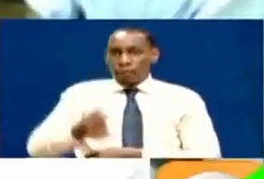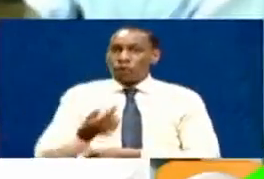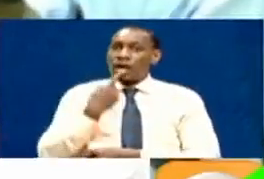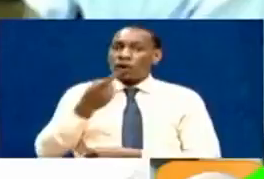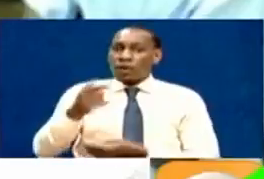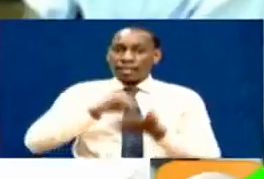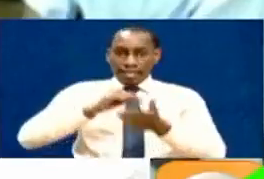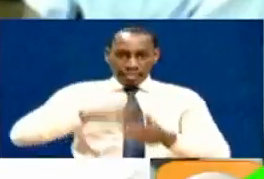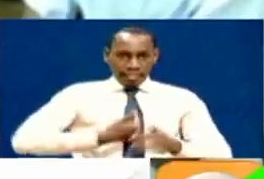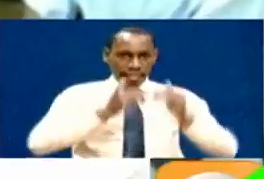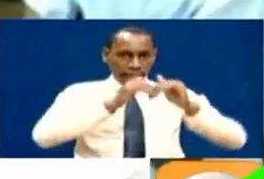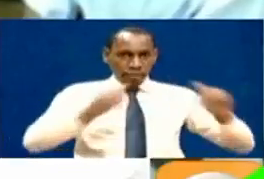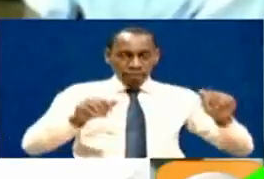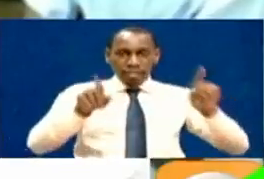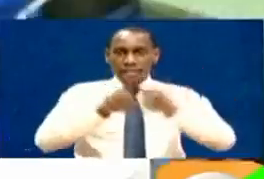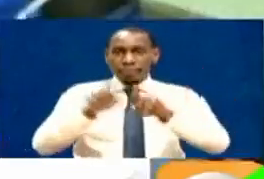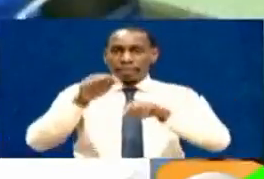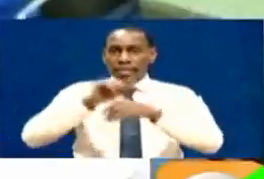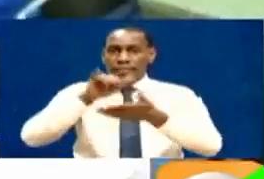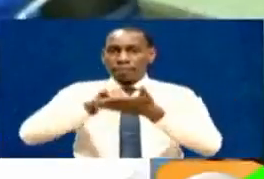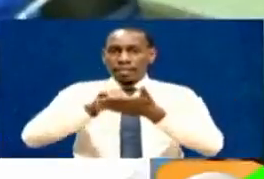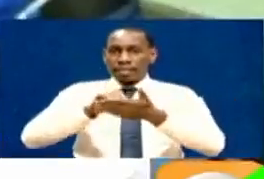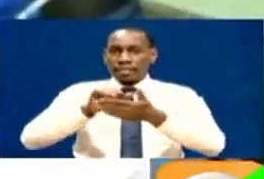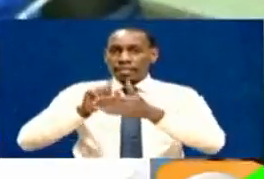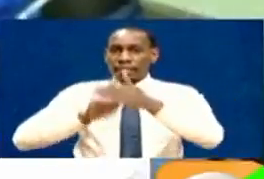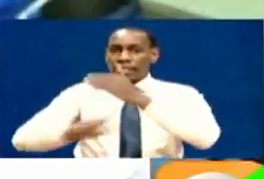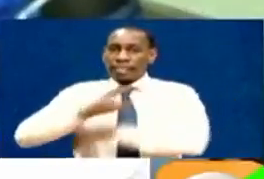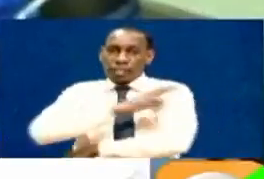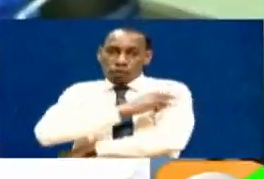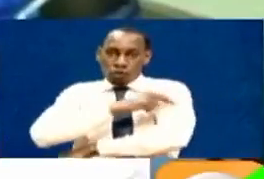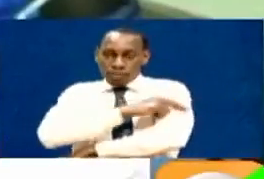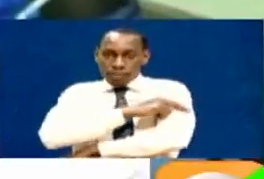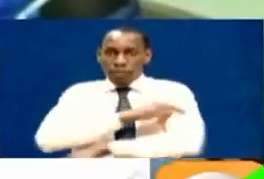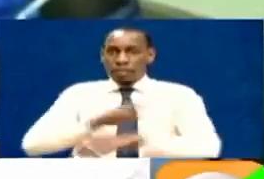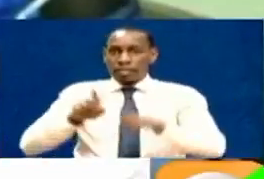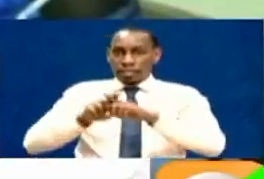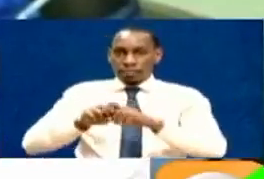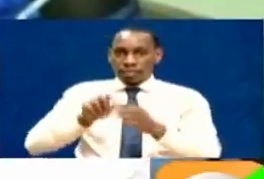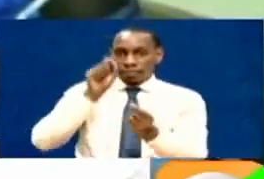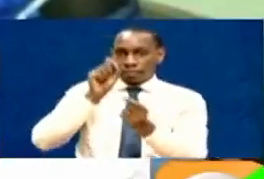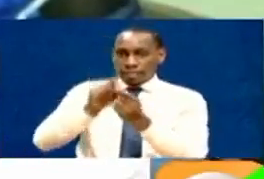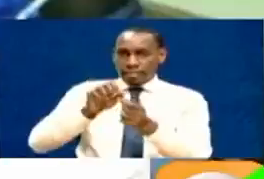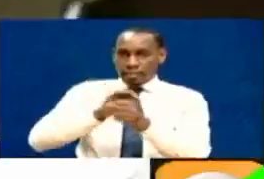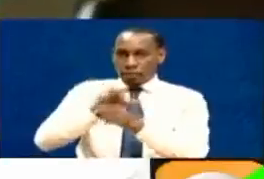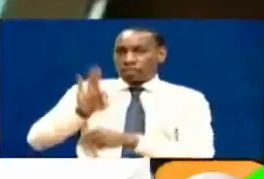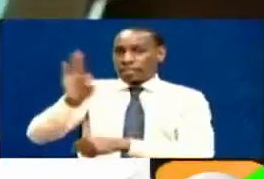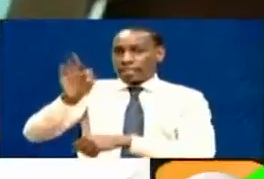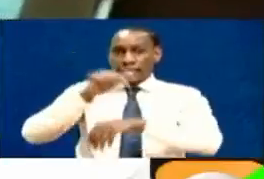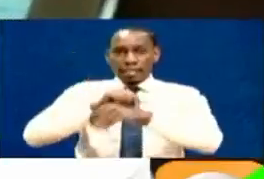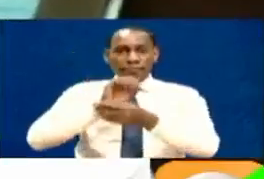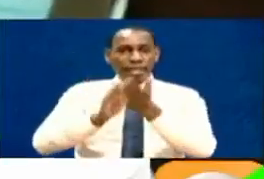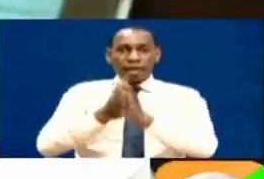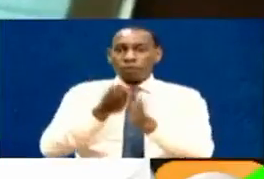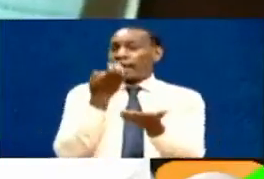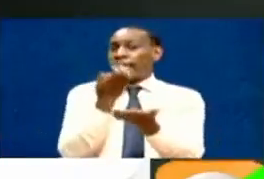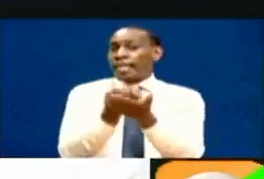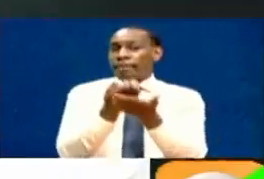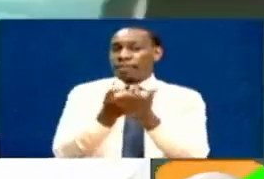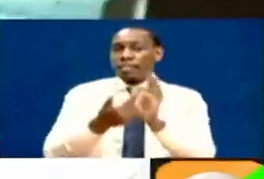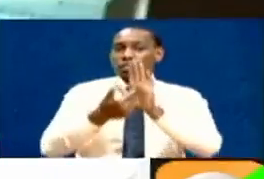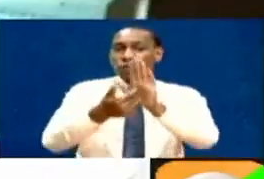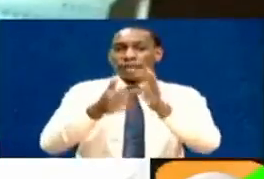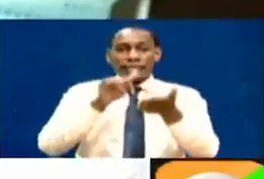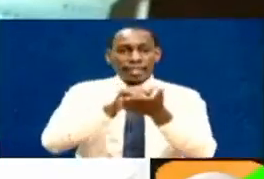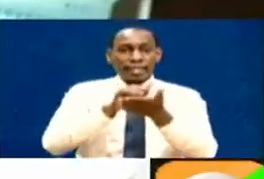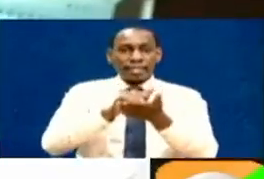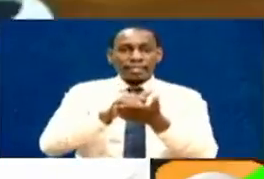maagizo ya kujitenga, na kwa muda aliyokuwa katika hospitali ya Makadara na kupimwa virusi vya korona mara 3, hakuna ushahidi wa kuonyesha